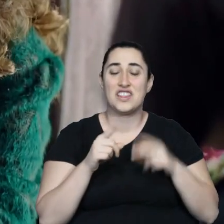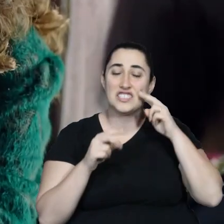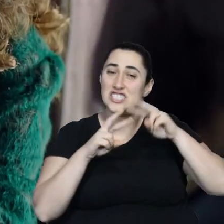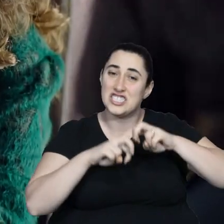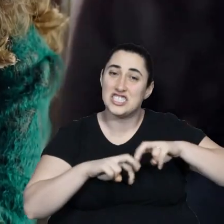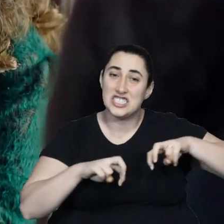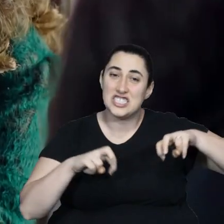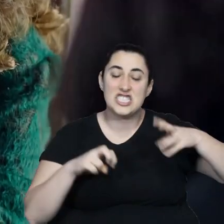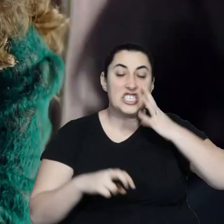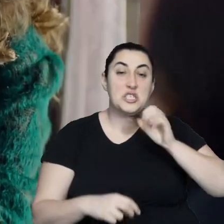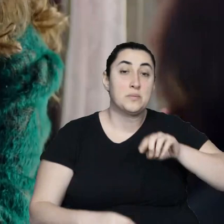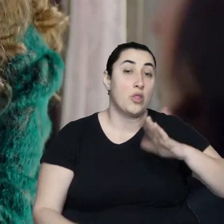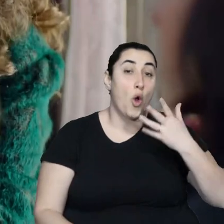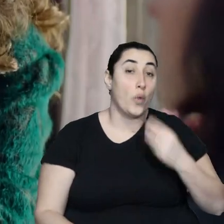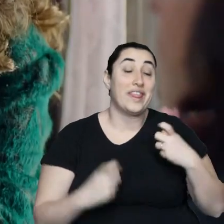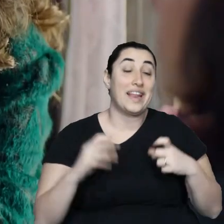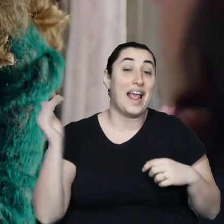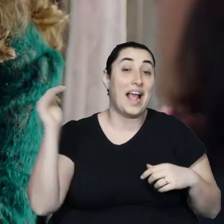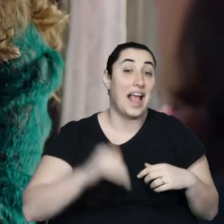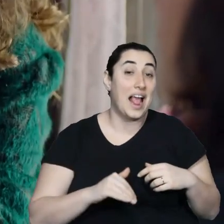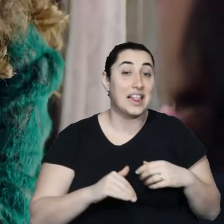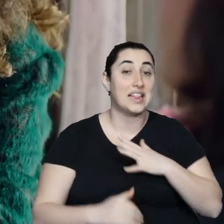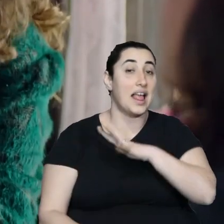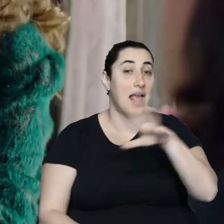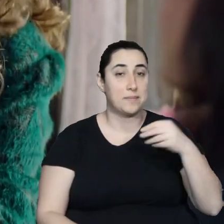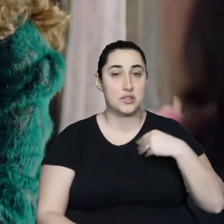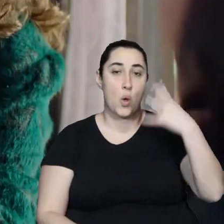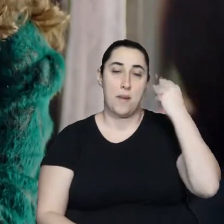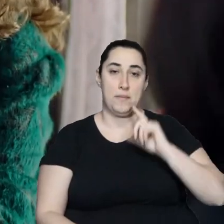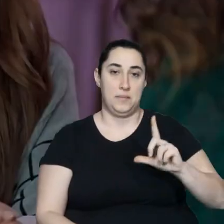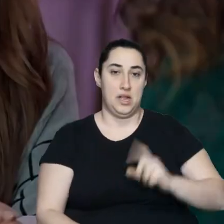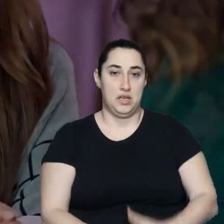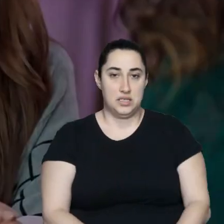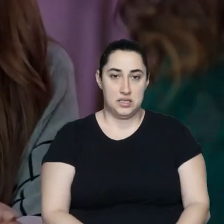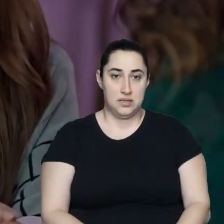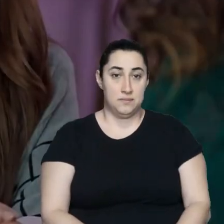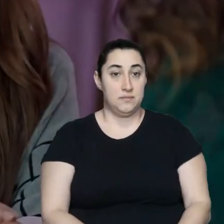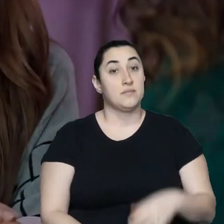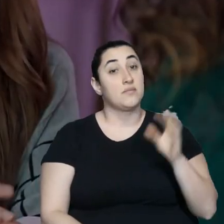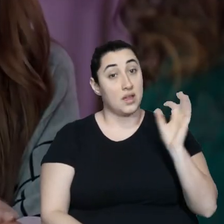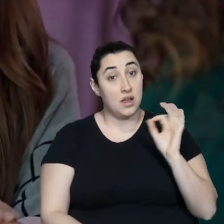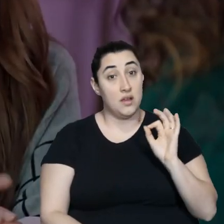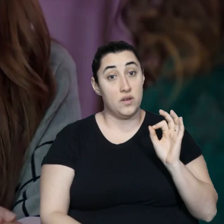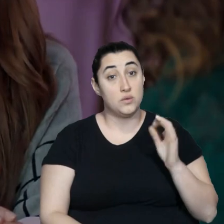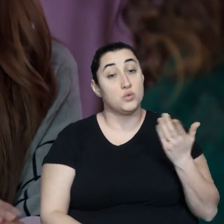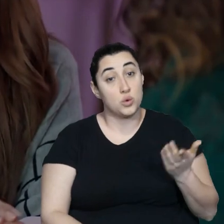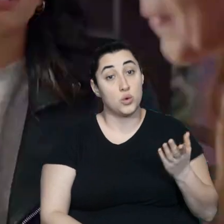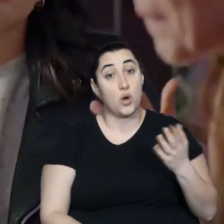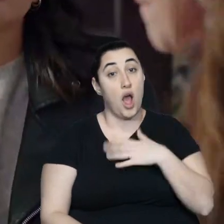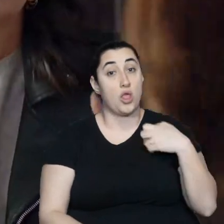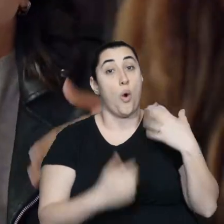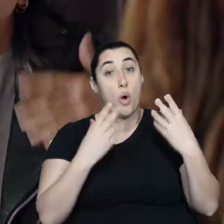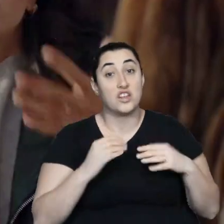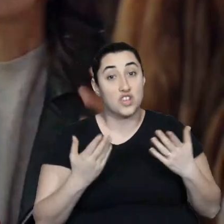incığını, cıncığını, kim olduğunu, nereden geldiğini hepsini öğrenmemiz lazım. Evet. Sonuçta